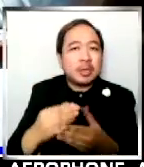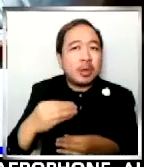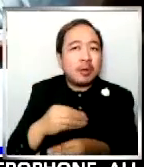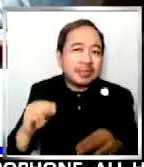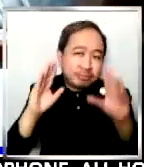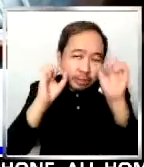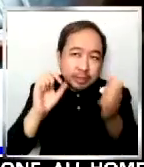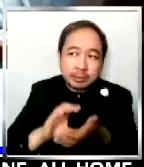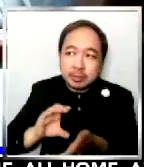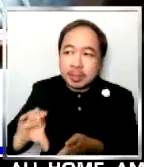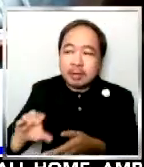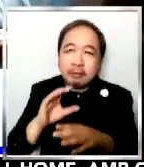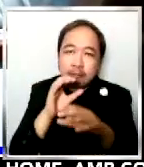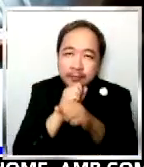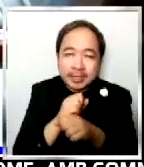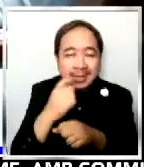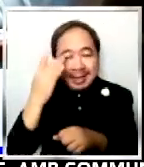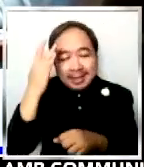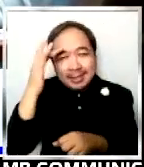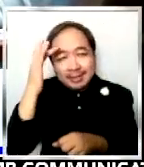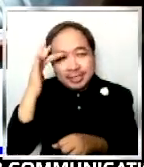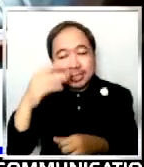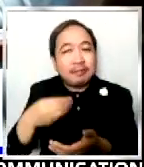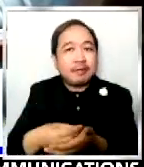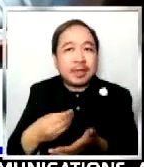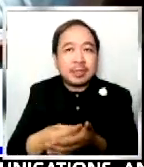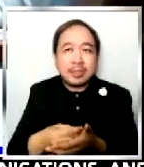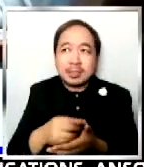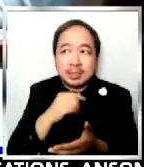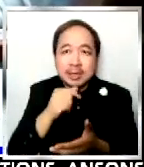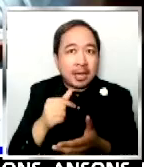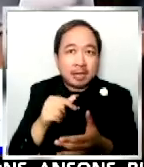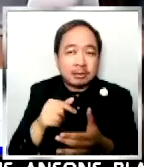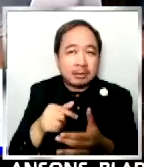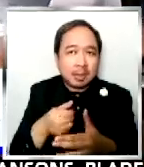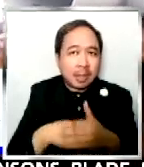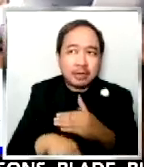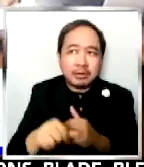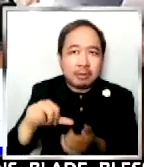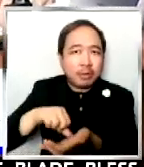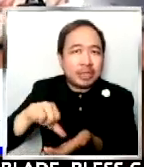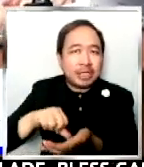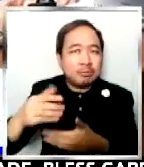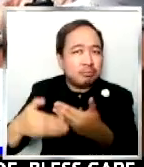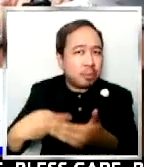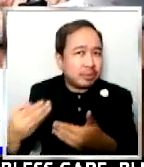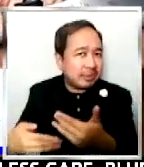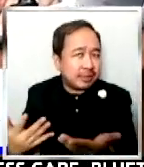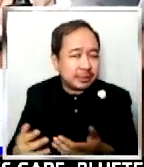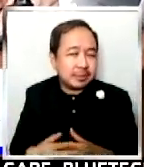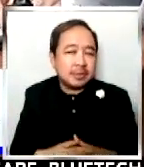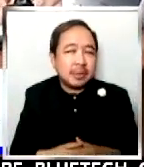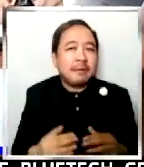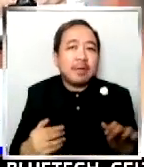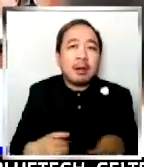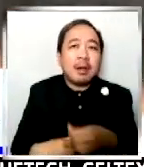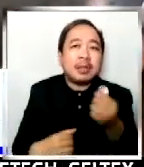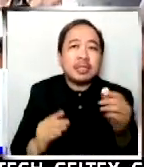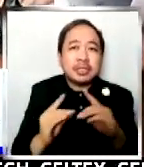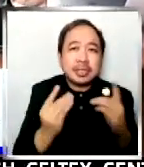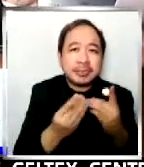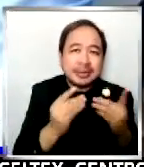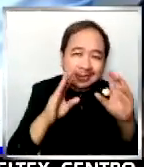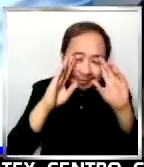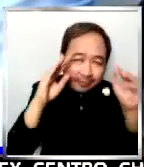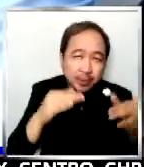nakalaan sa Confidential and Intelligence Fund na hindi sumasa ilalim sa karaniwang auditing process. May mga ahensya naman daw na nakatuon talaga sa